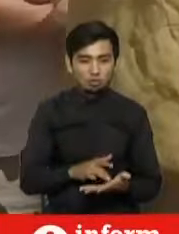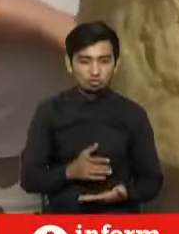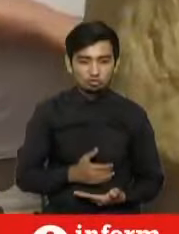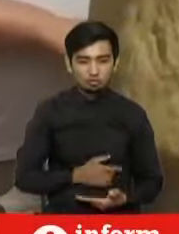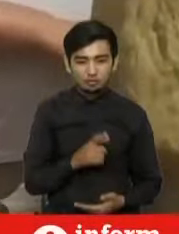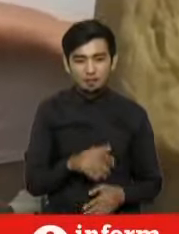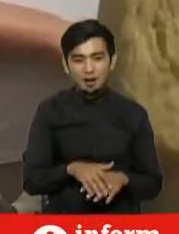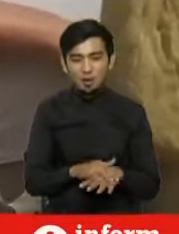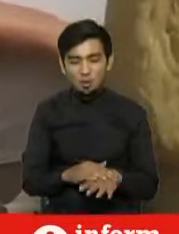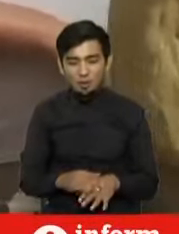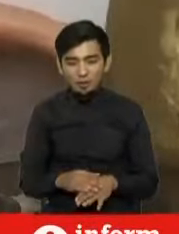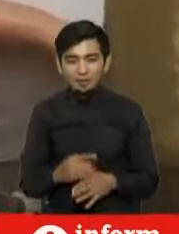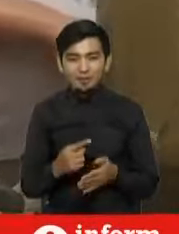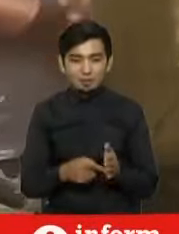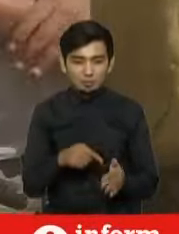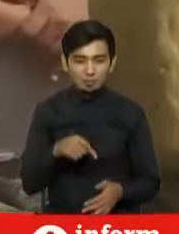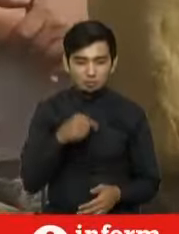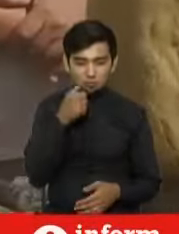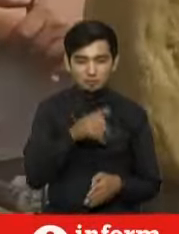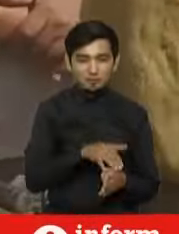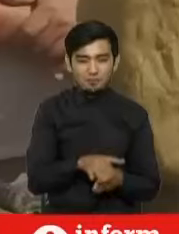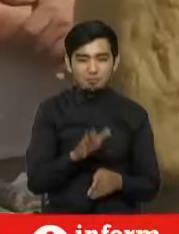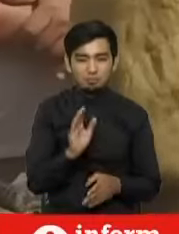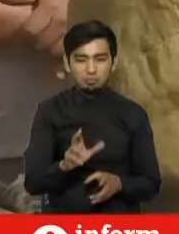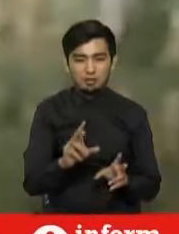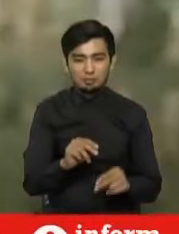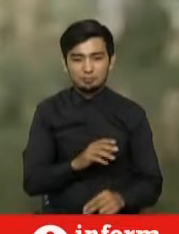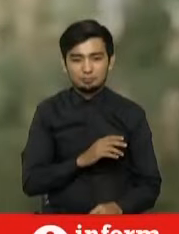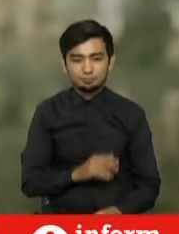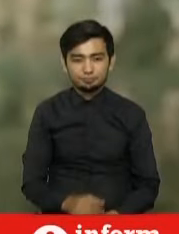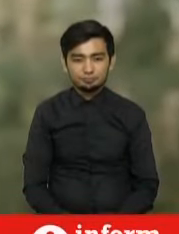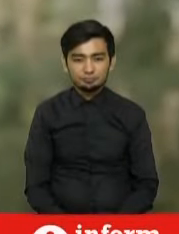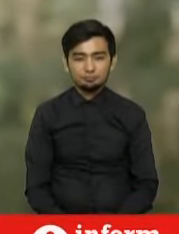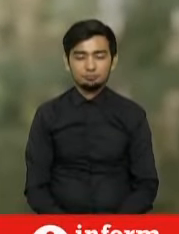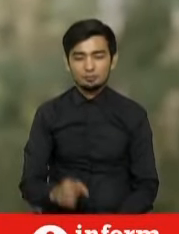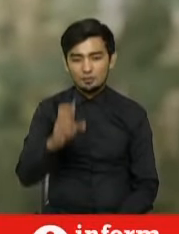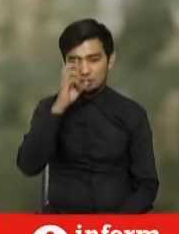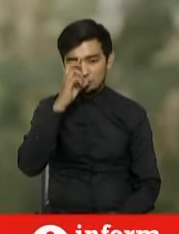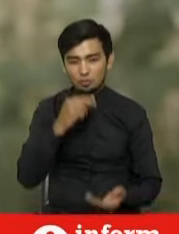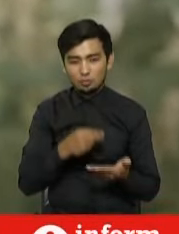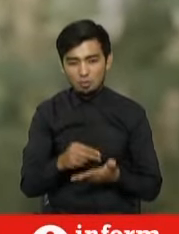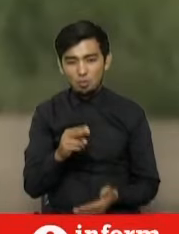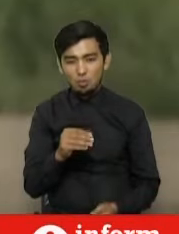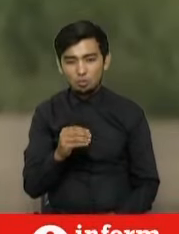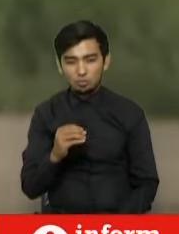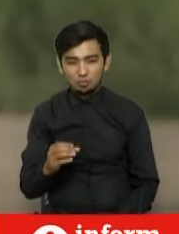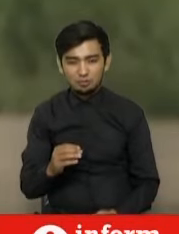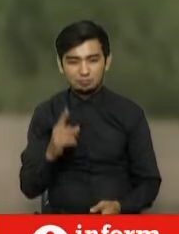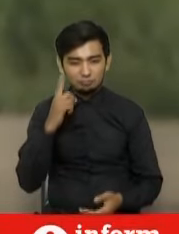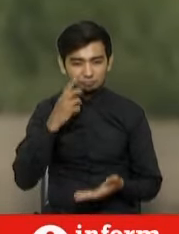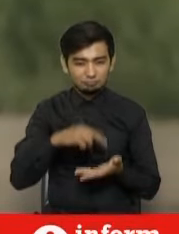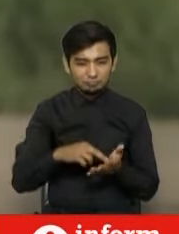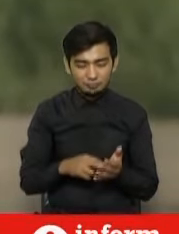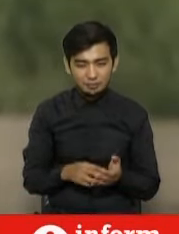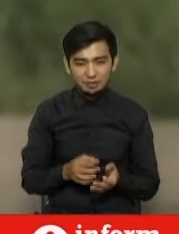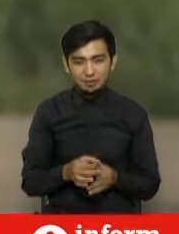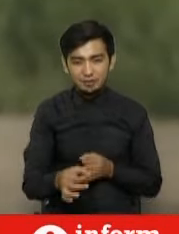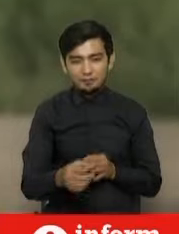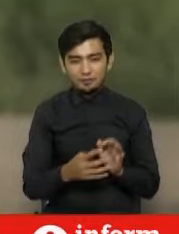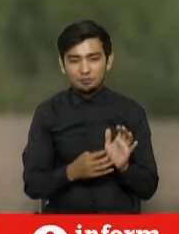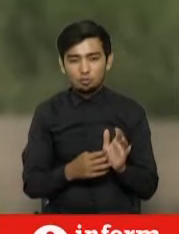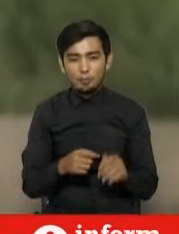халықтың талабы биыл орындалады деп сендірді. Мемлекеттік сатып алу конкурсы ұйымдастырылып жатыр. Қашықтығы 900